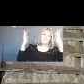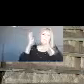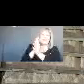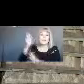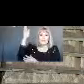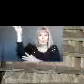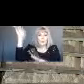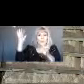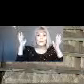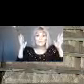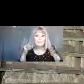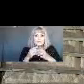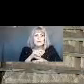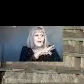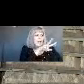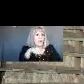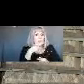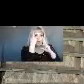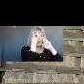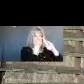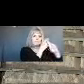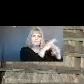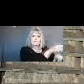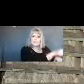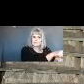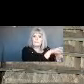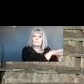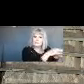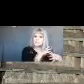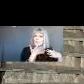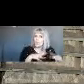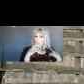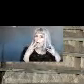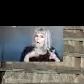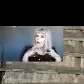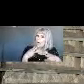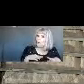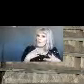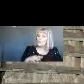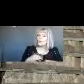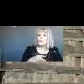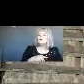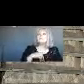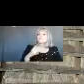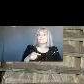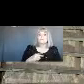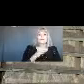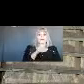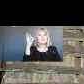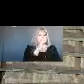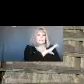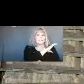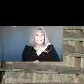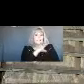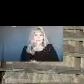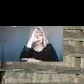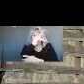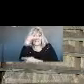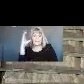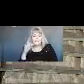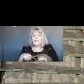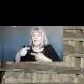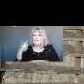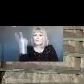en God heeldag geprys. Hulle was gerespekteer deur die hele volk en die Here het elke